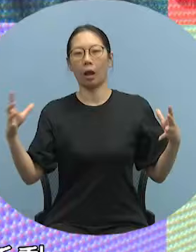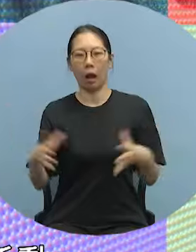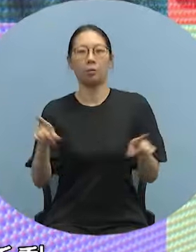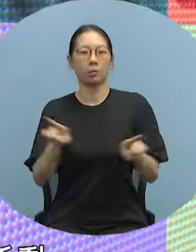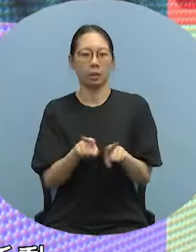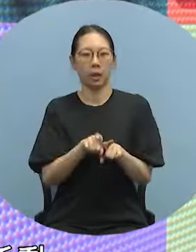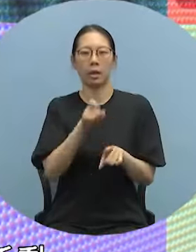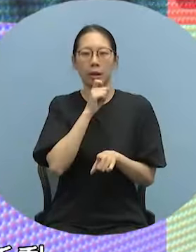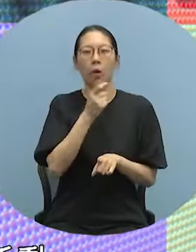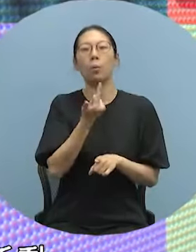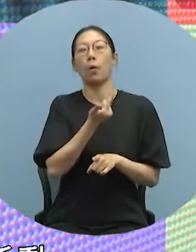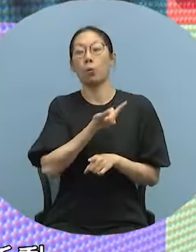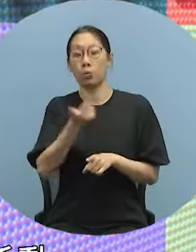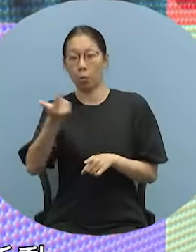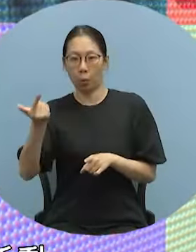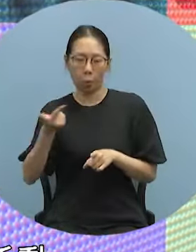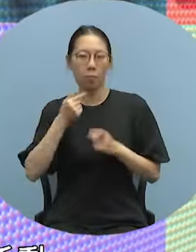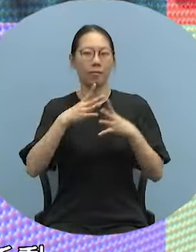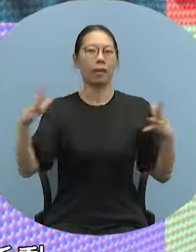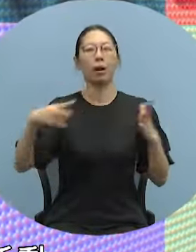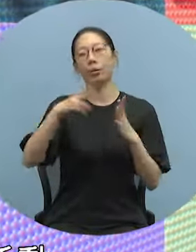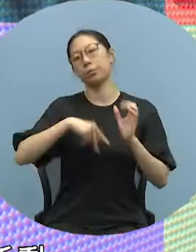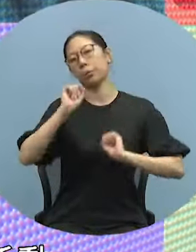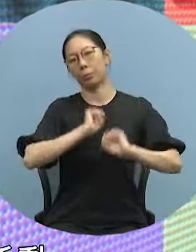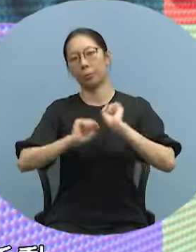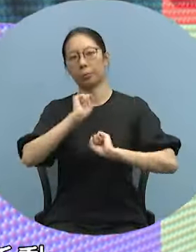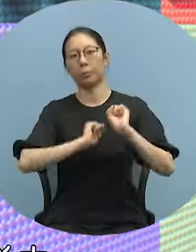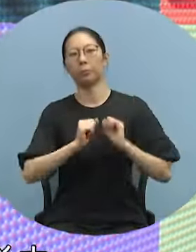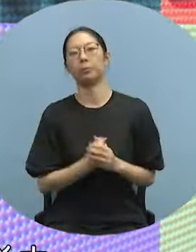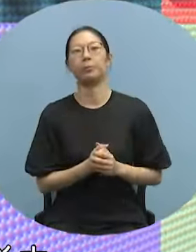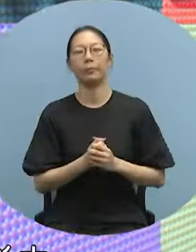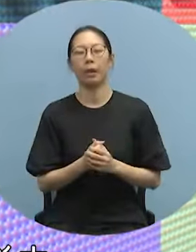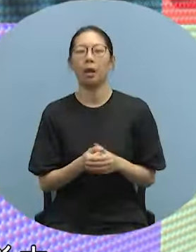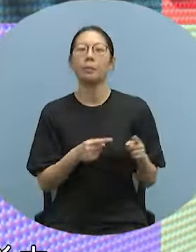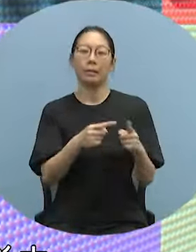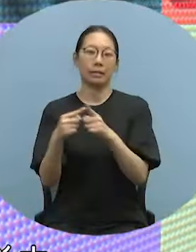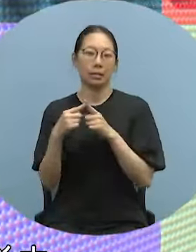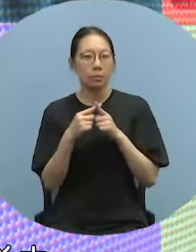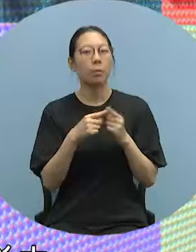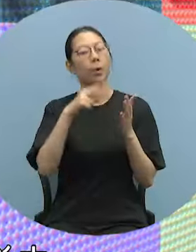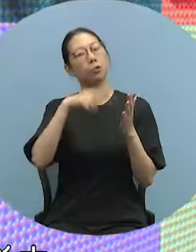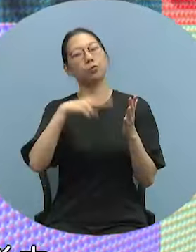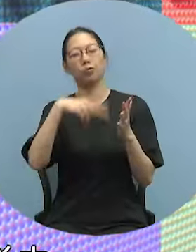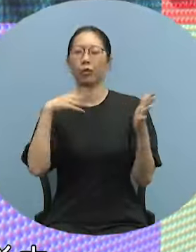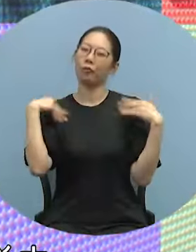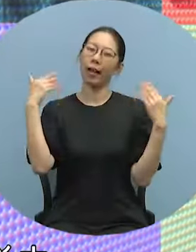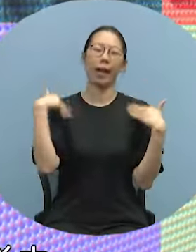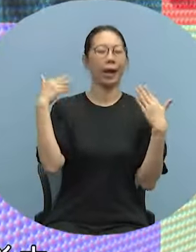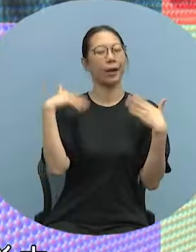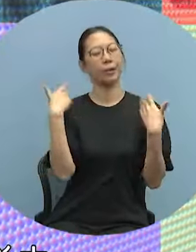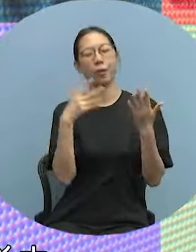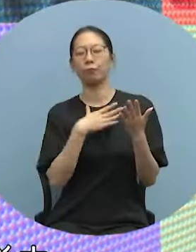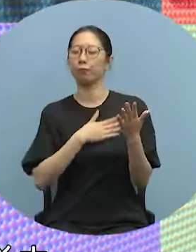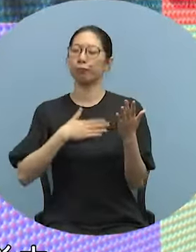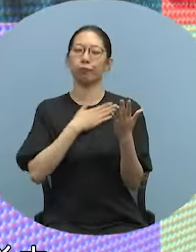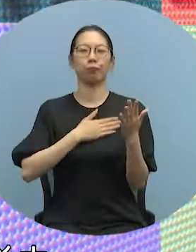舉辦一啲多元化嘅大型嘅閱讀嘅活動。令到廣大嘅市民咧係可以沉浸喺一